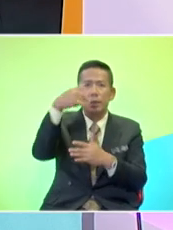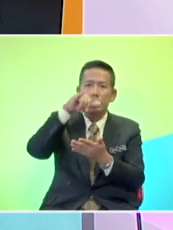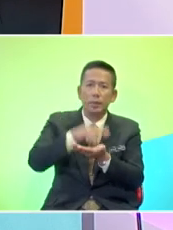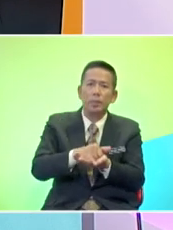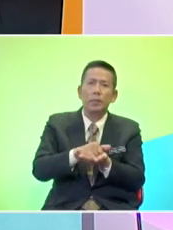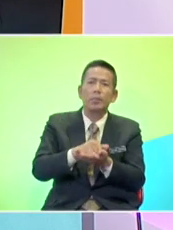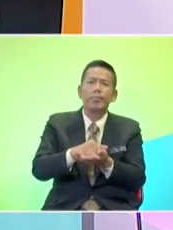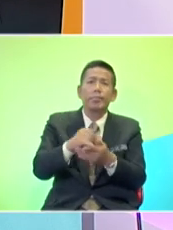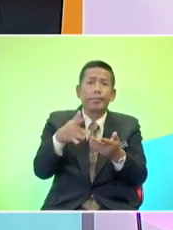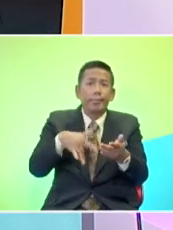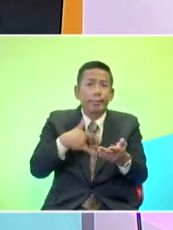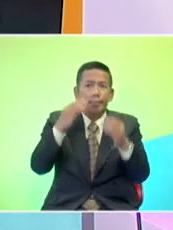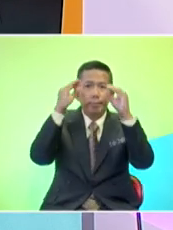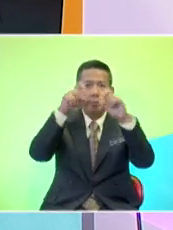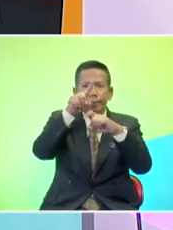Bagaimana